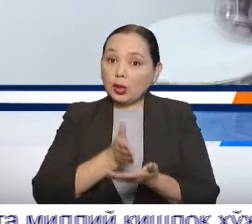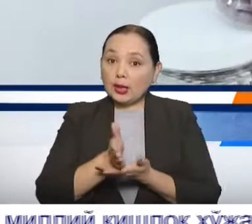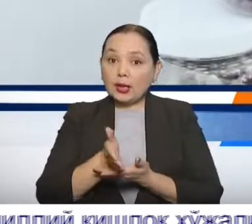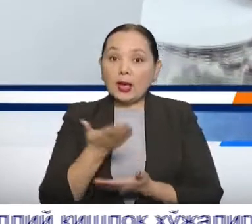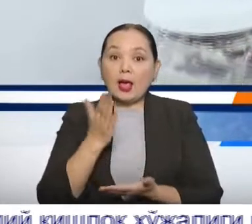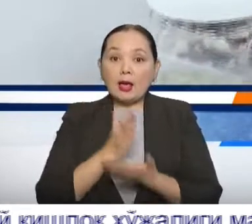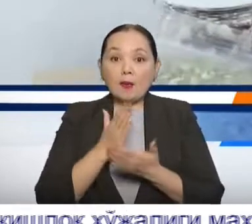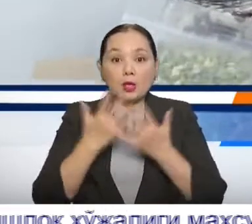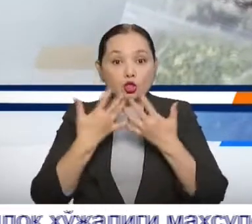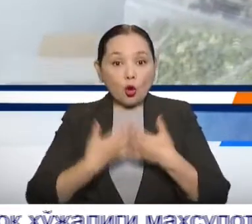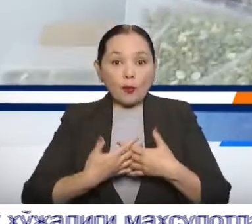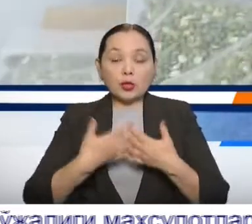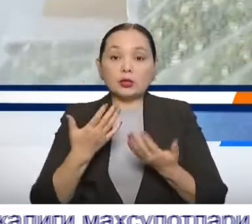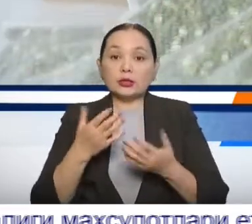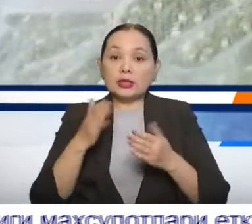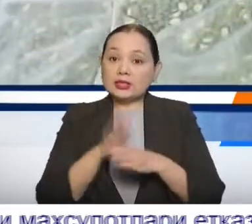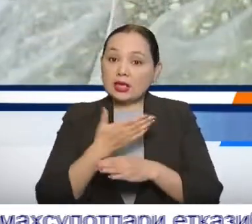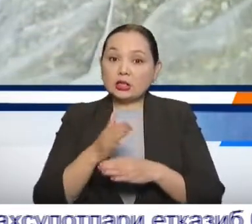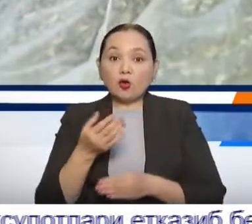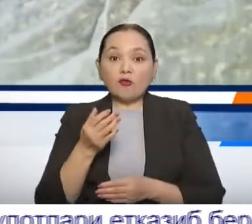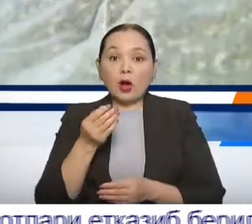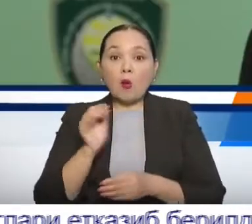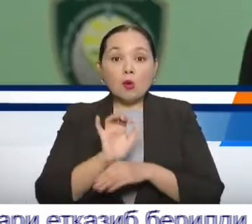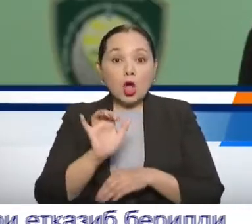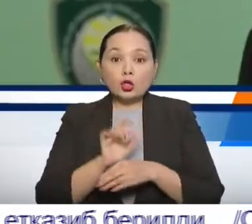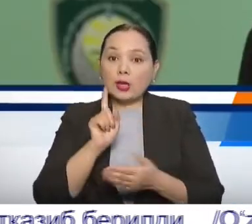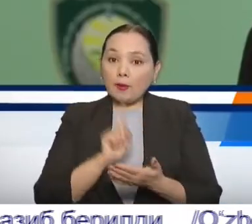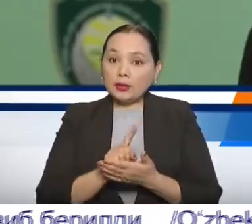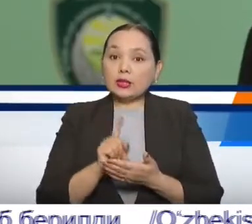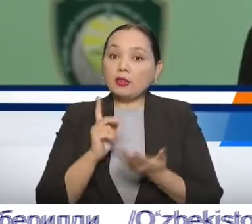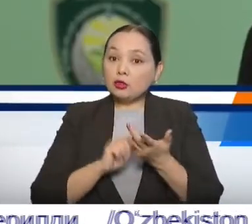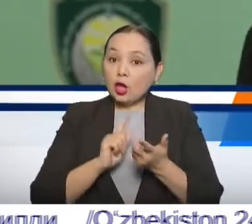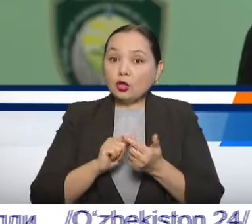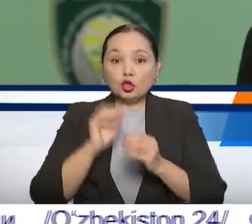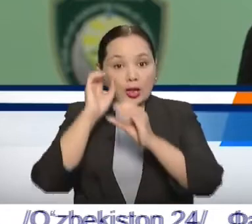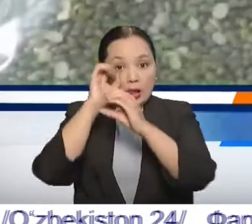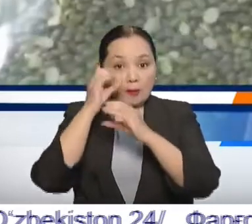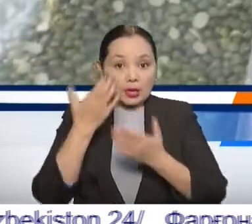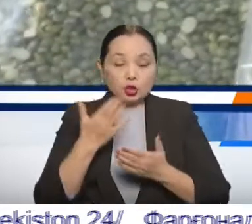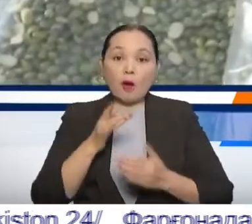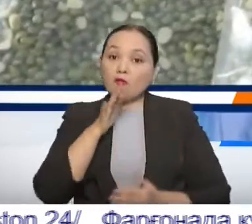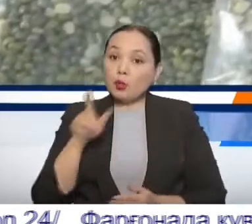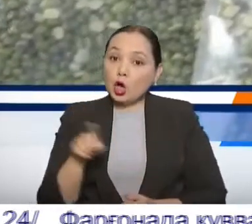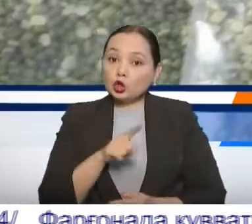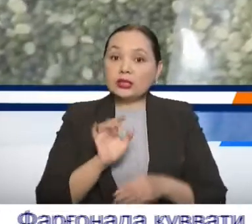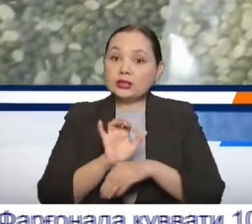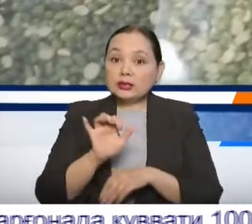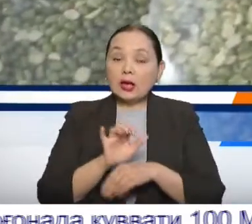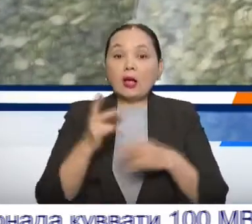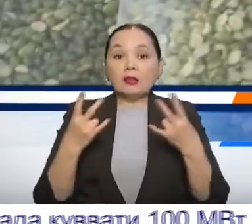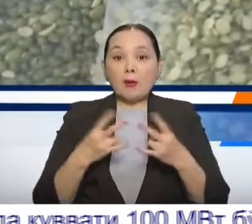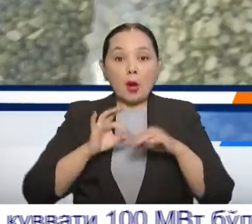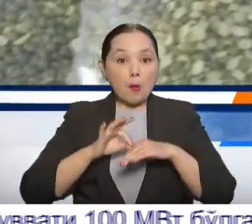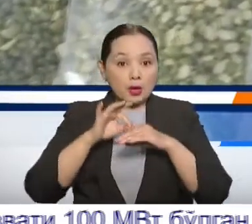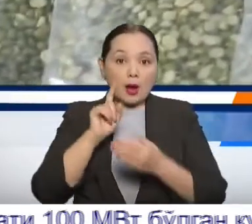есть иметь оборудование по отбору и сортировке продукции, а также нужно обязательное наличие мини-лаборатории. В процессе экспорта продукции необходимо